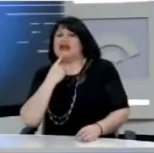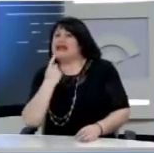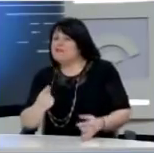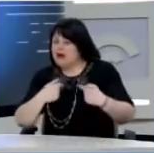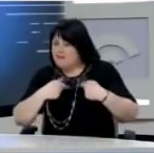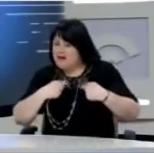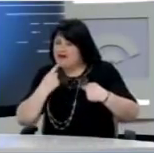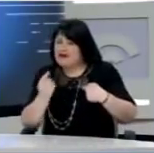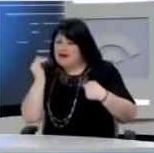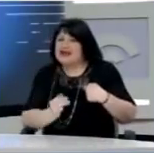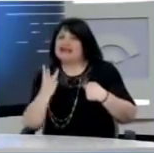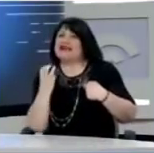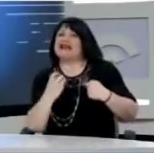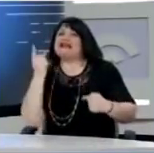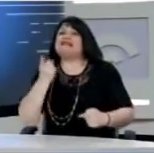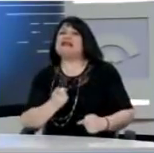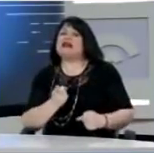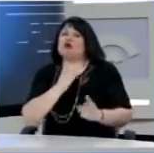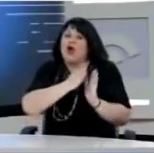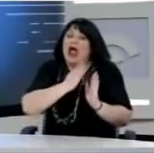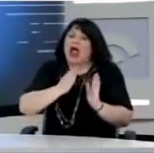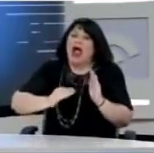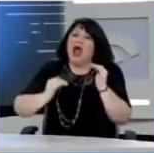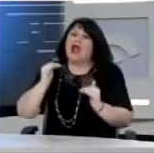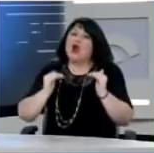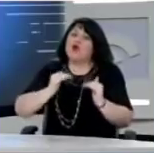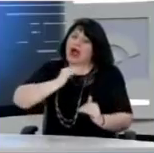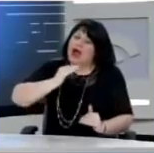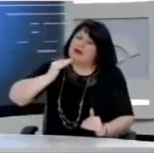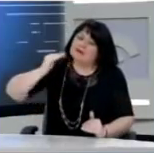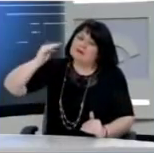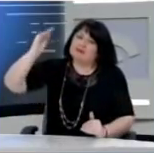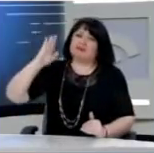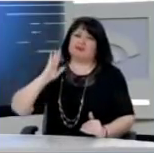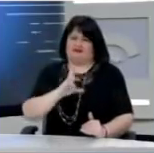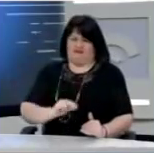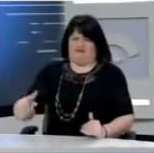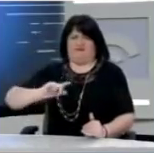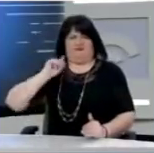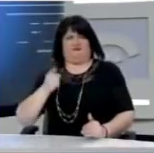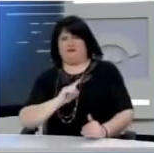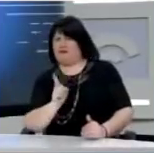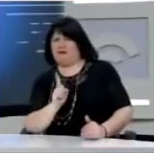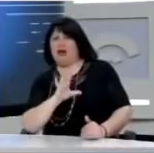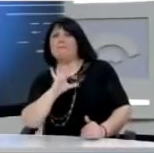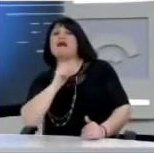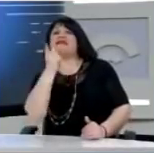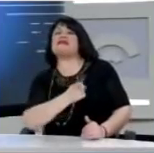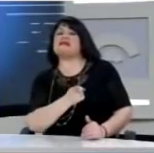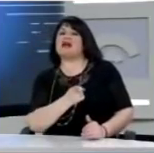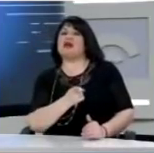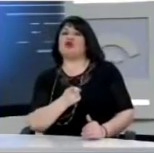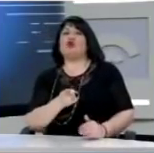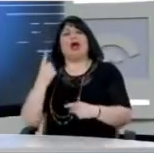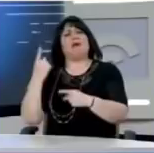ψηφίσαμε μείωση 30% μεσοσταθμικά, αλλά όχι οριζόντια για όλους, 50% για